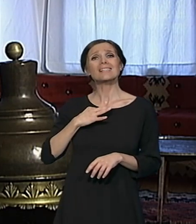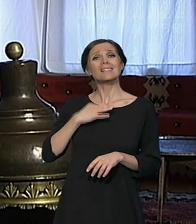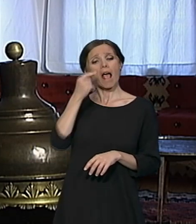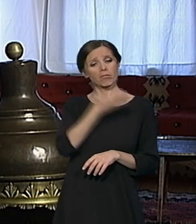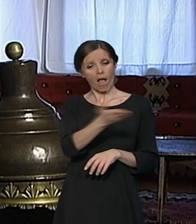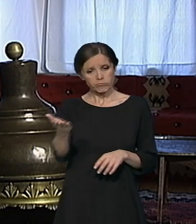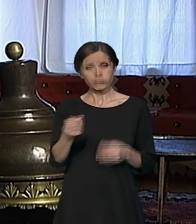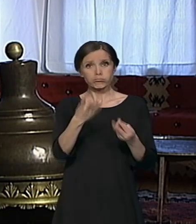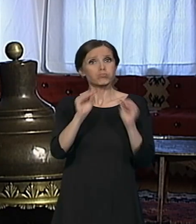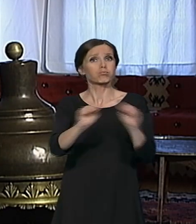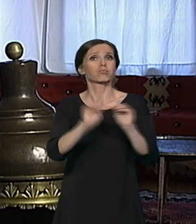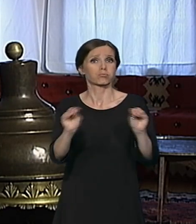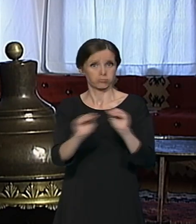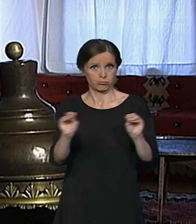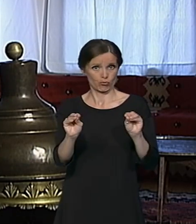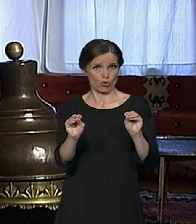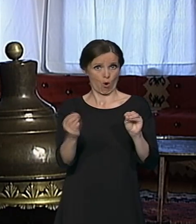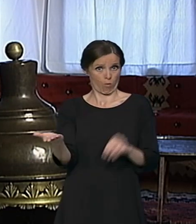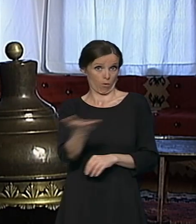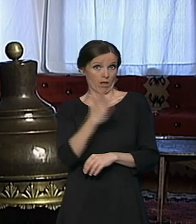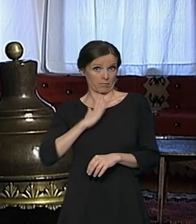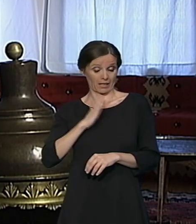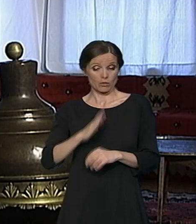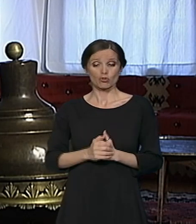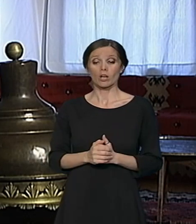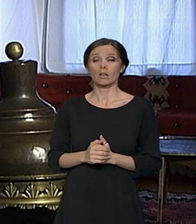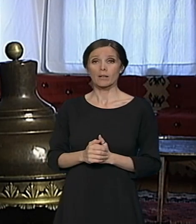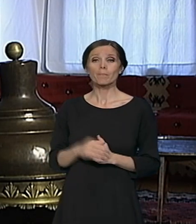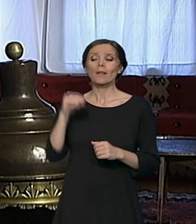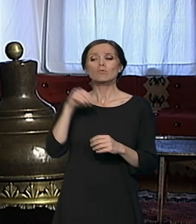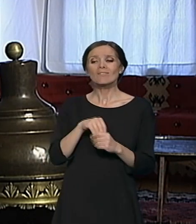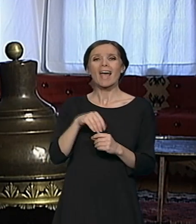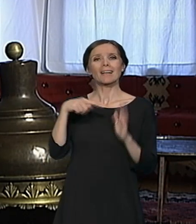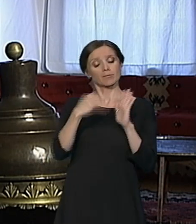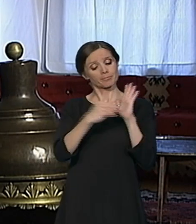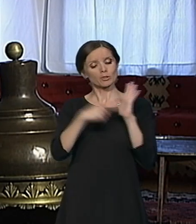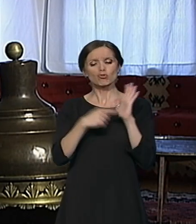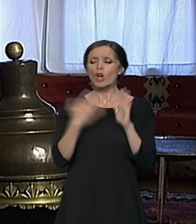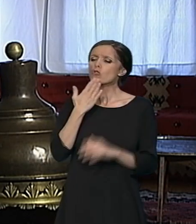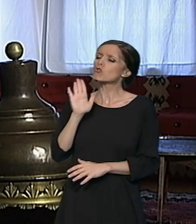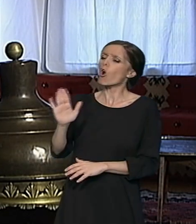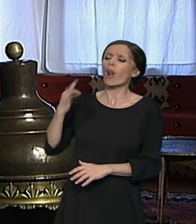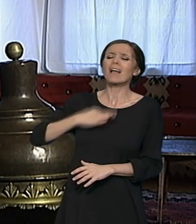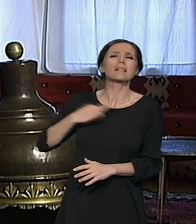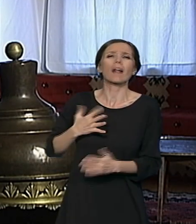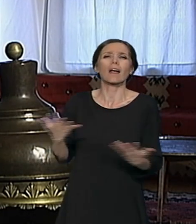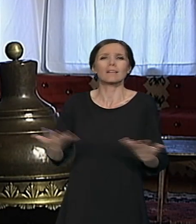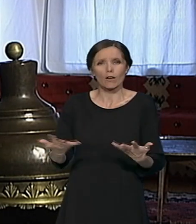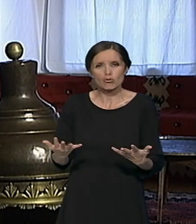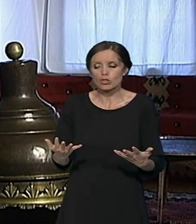građane. I u stvari to zahtevalo se od škola da škole u stvari